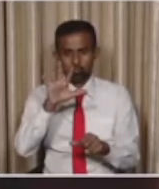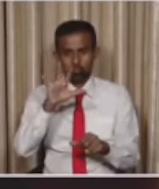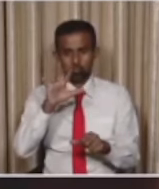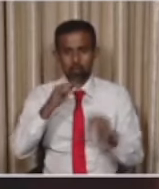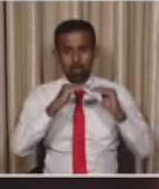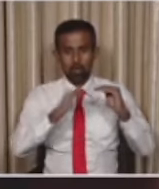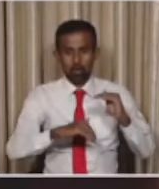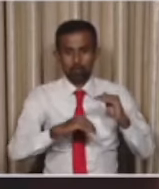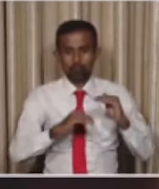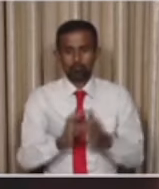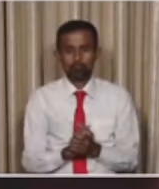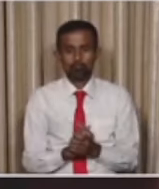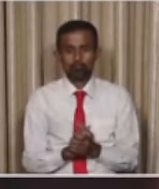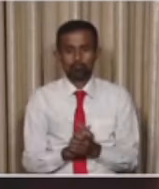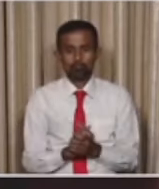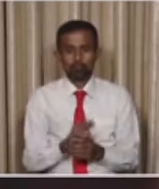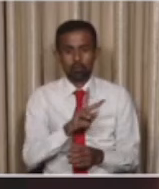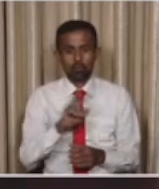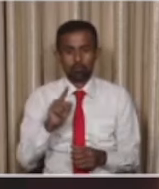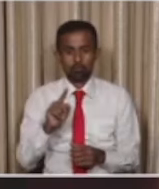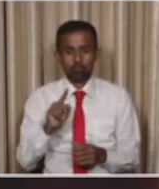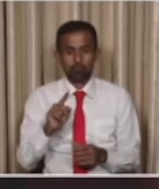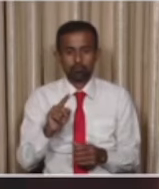අවුරුදු 5කට අඩු කරනවා කියලා 21